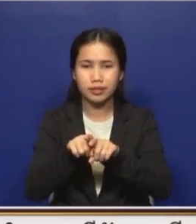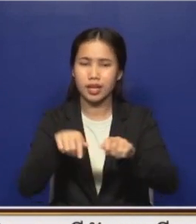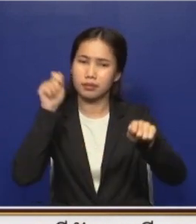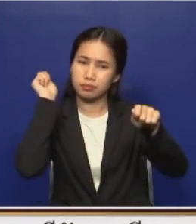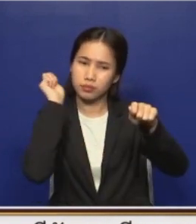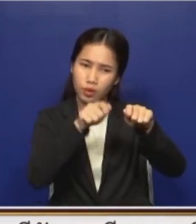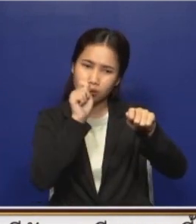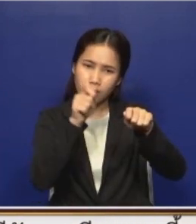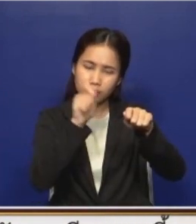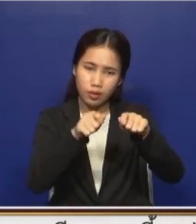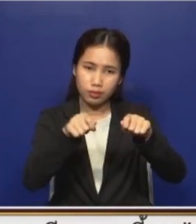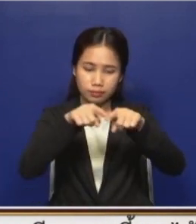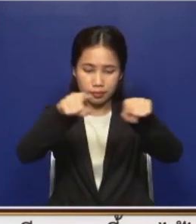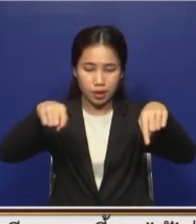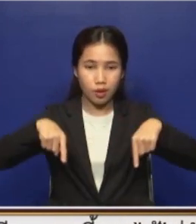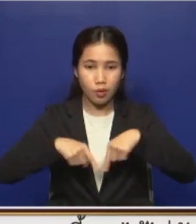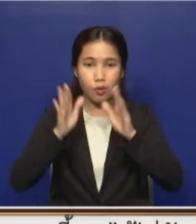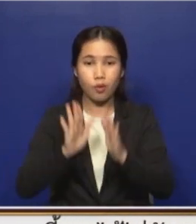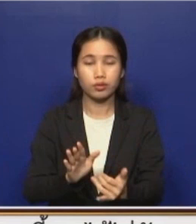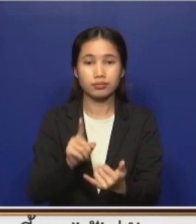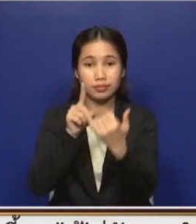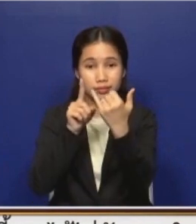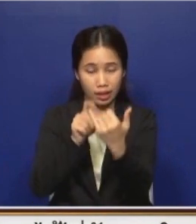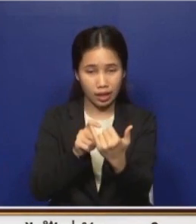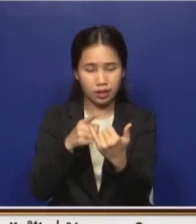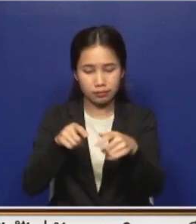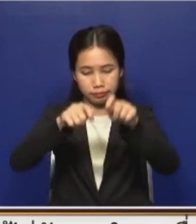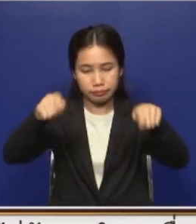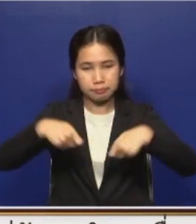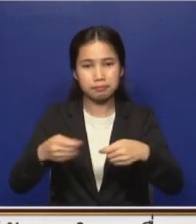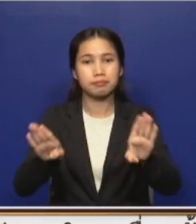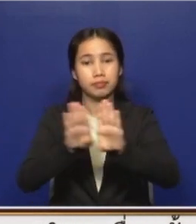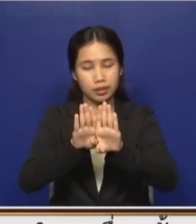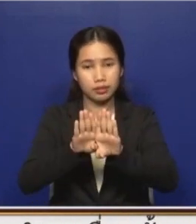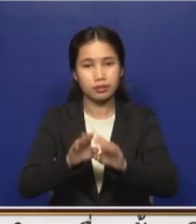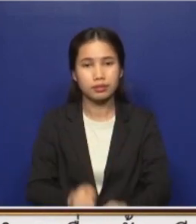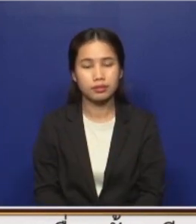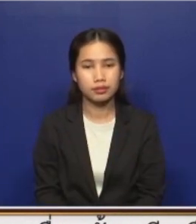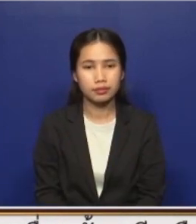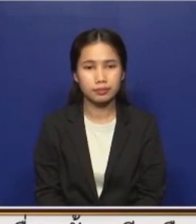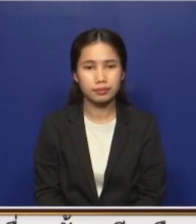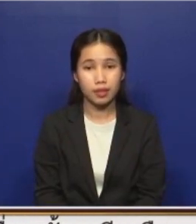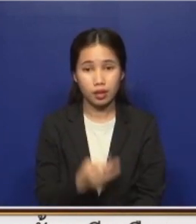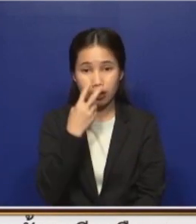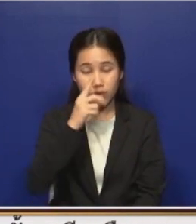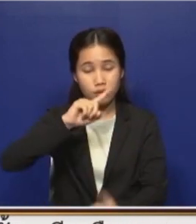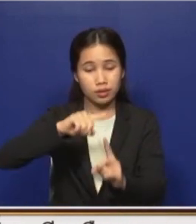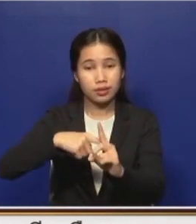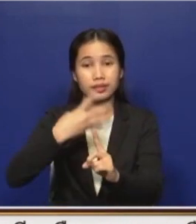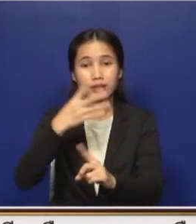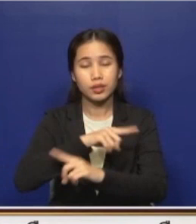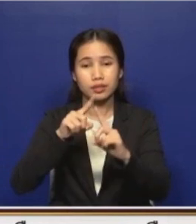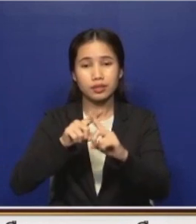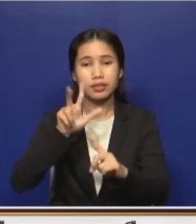ม่ให้กินซื้อกลับบ้านไม่ได้ทำอะไรไม่ได้ปิดตลาดหมดแล้วท่านดูว่ามันไปเกิดอะไรขึ้นน